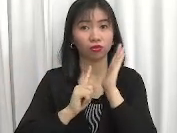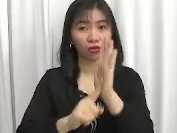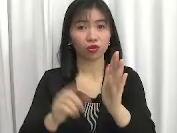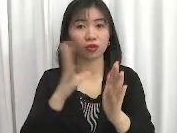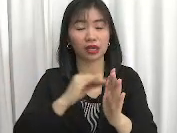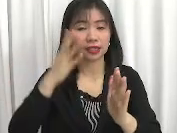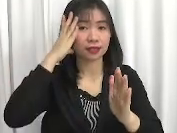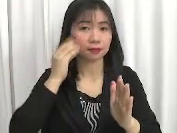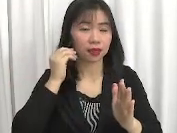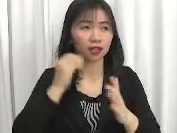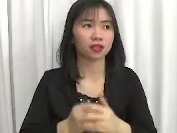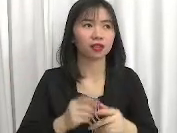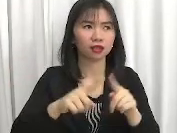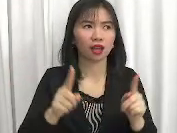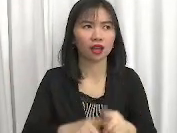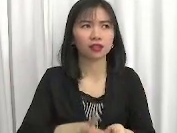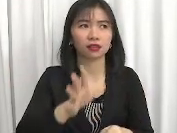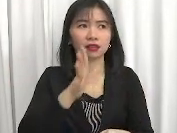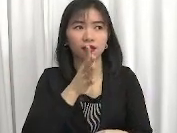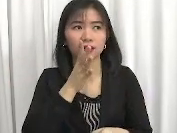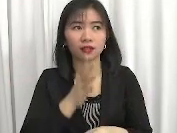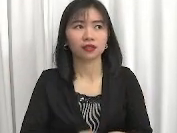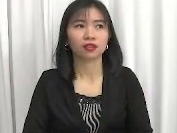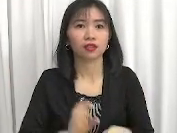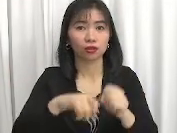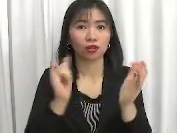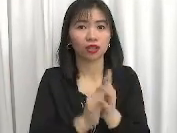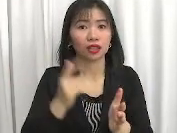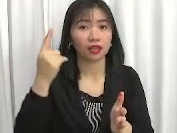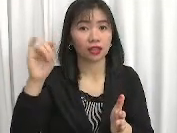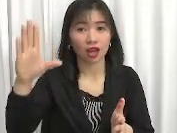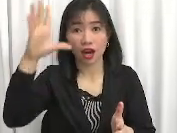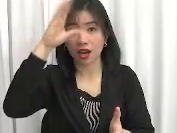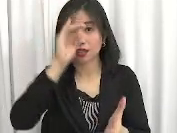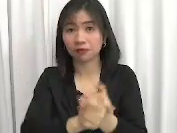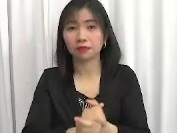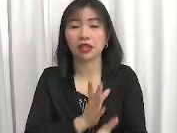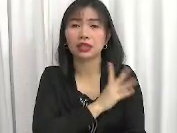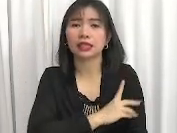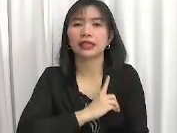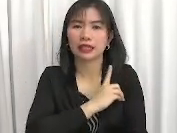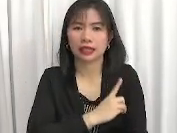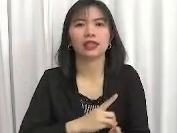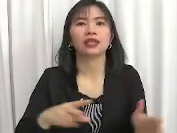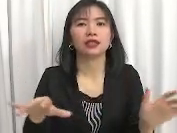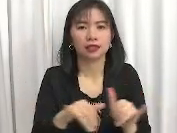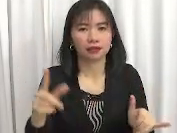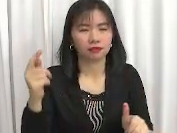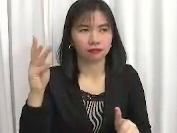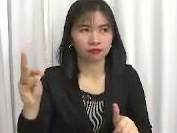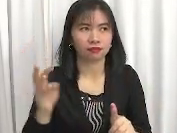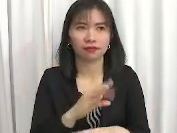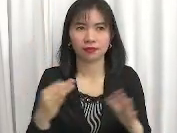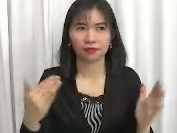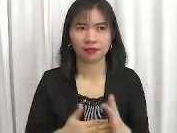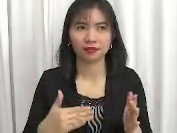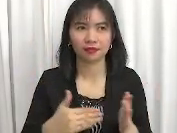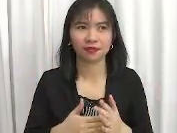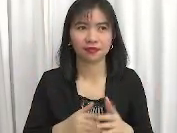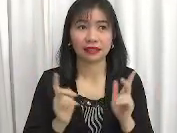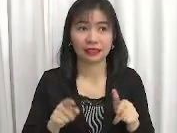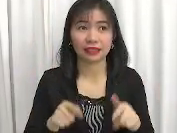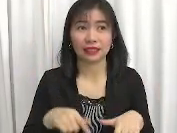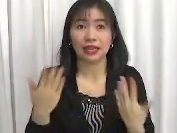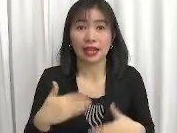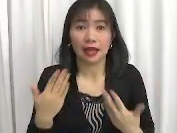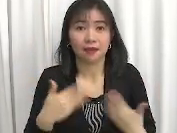maranasan nila at maramdaman nila upang maidir din sila ng kanilang mga asawa. Amen. Wow. Alam niyo, talaga masaya